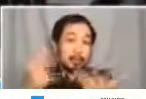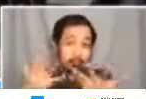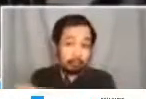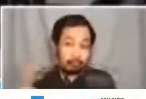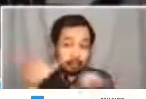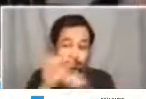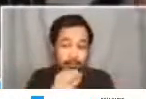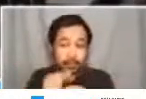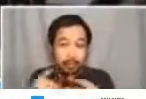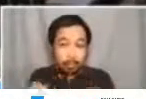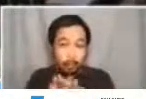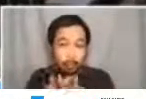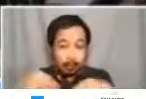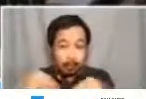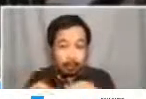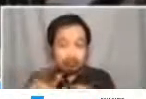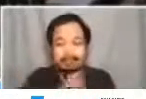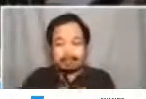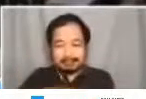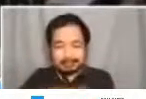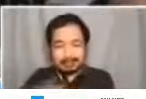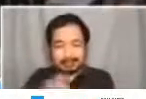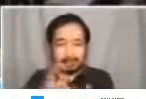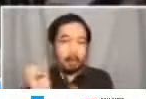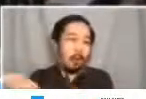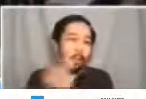Nako, gustuin man namin ni Rocky